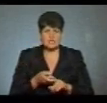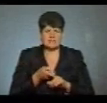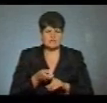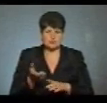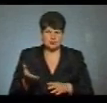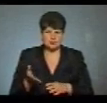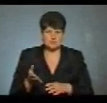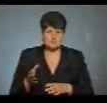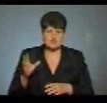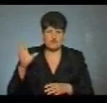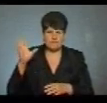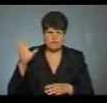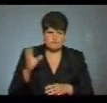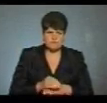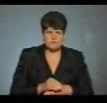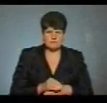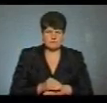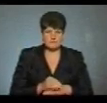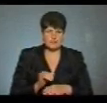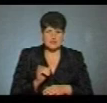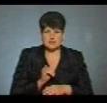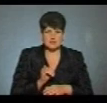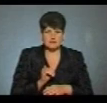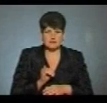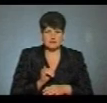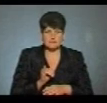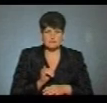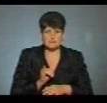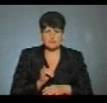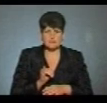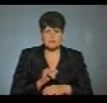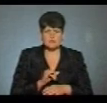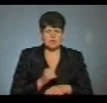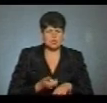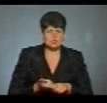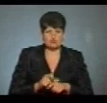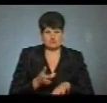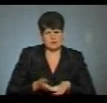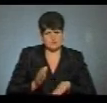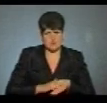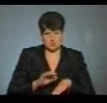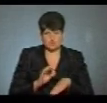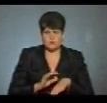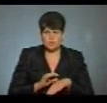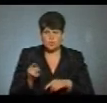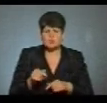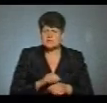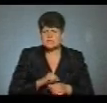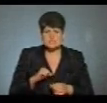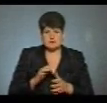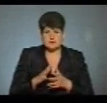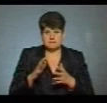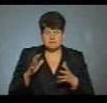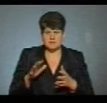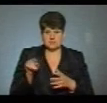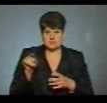інфікуються майже тотально, і вислід, і переносять хворобу неймовірно тяжко. Бо в них найбільше тих